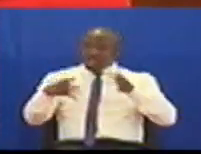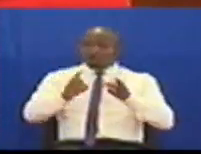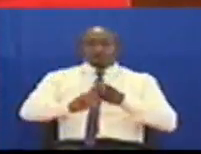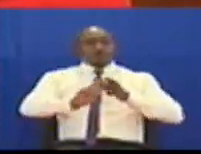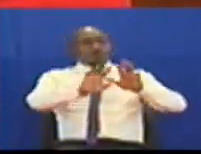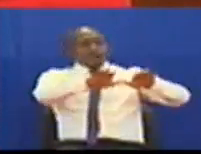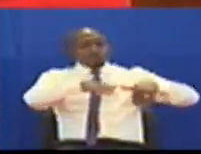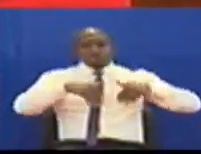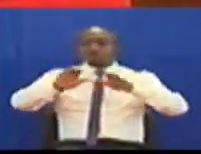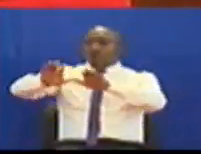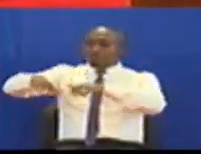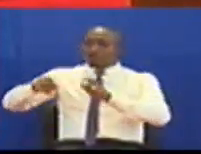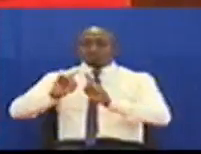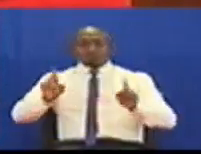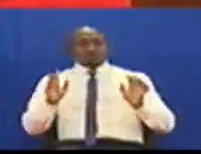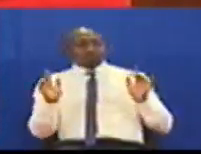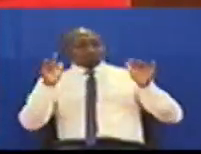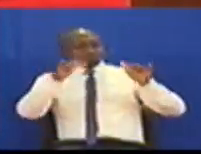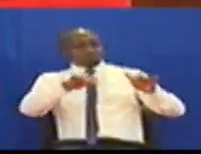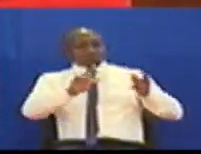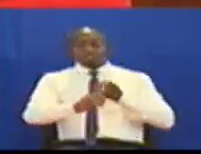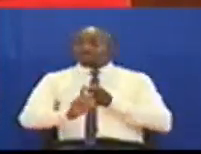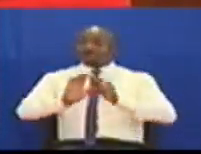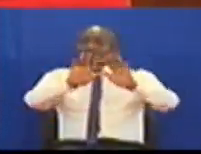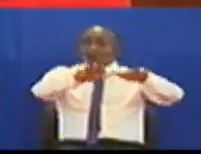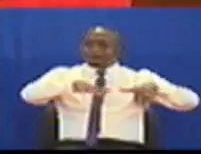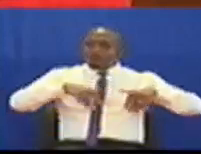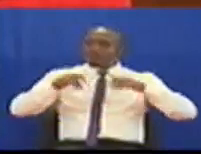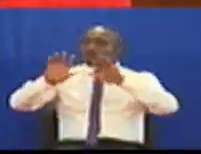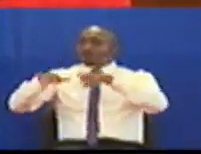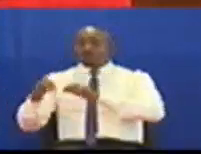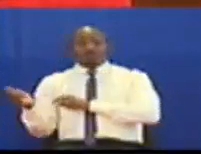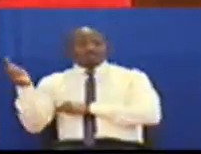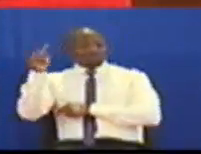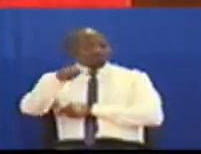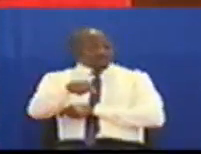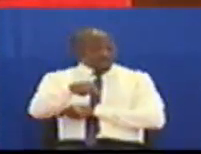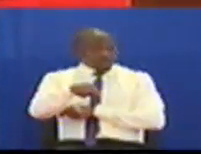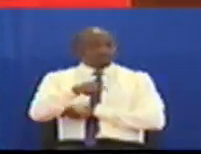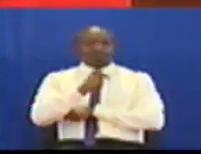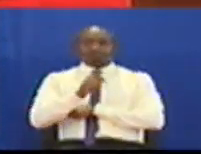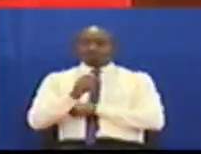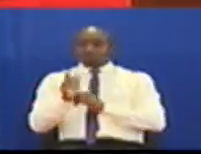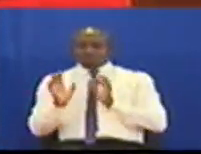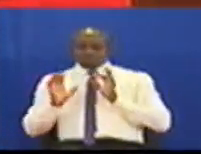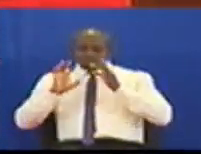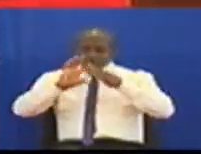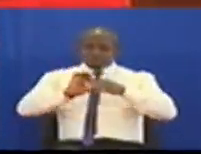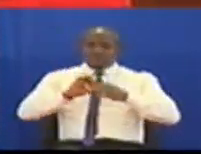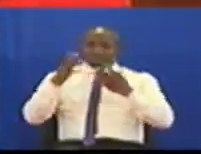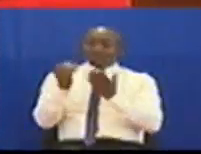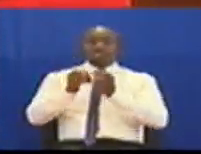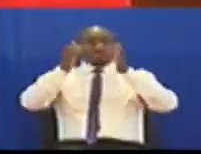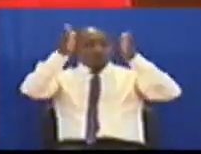na tulichokuwa tukikiona ni kwamba wabunge wengi wakija pale wanakuwa pamoja na wakuu wa